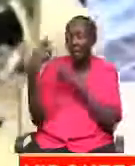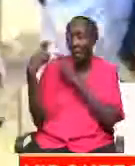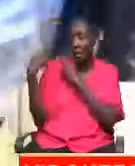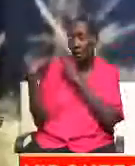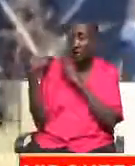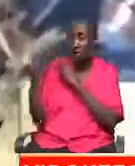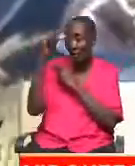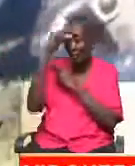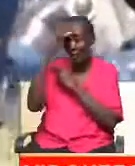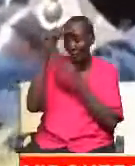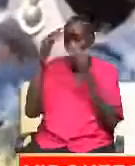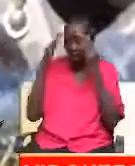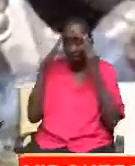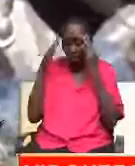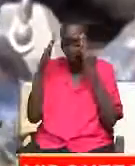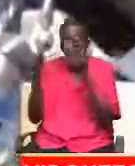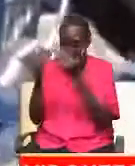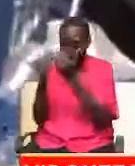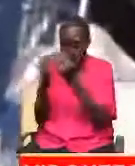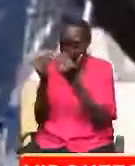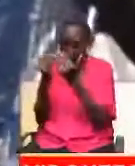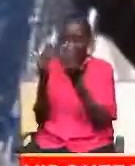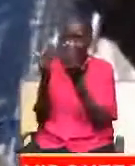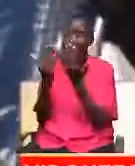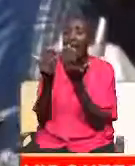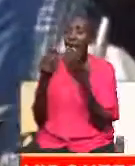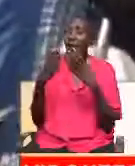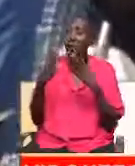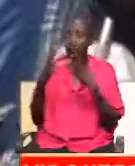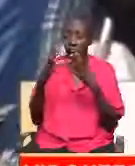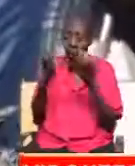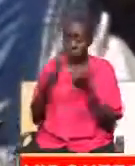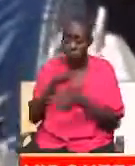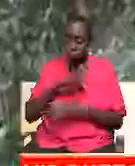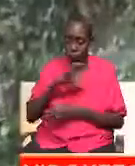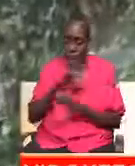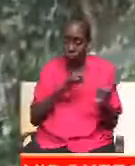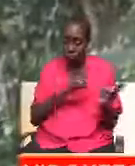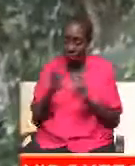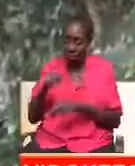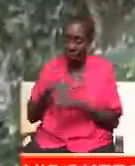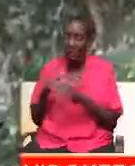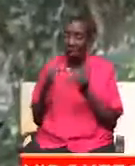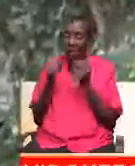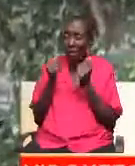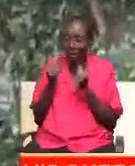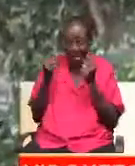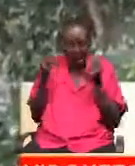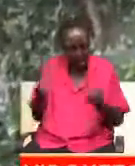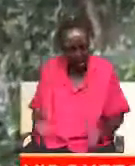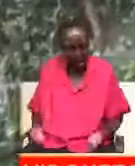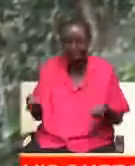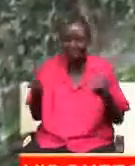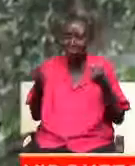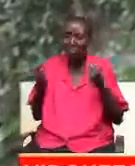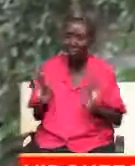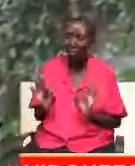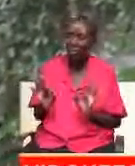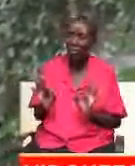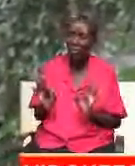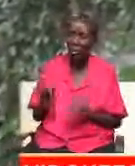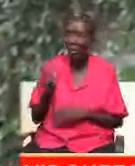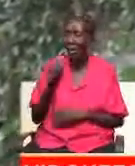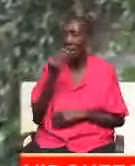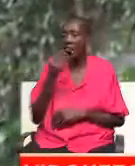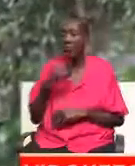serikali kuangazia maslahi ya wananchi wa kawaida wakati huu mgumu. Hana pesa mfukoni, mwananchi hana